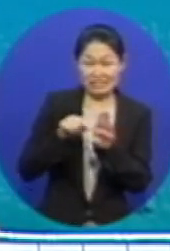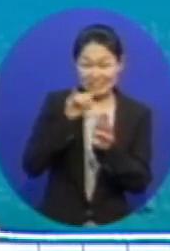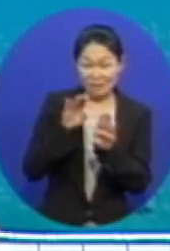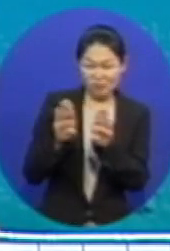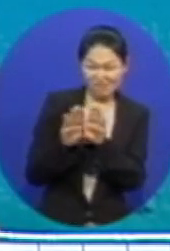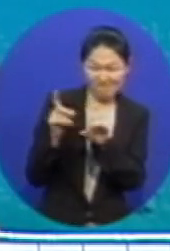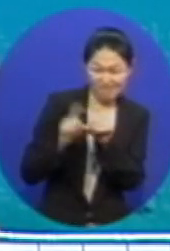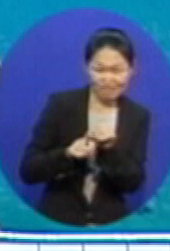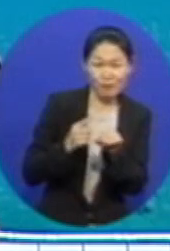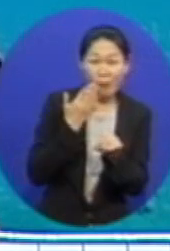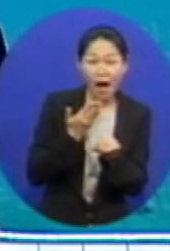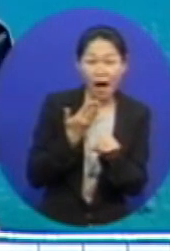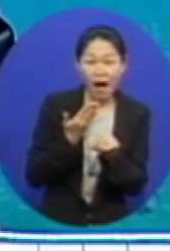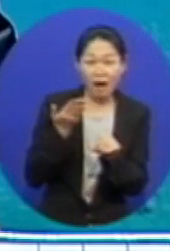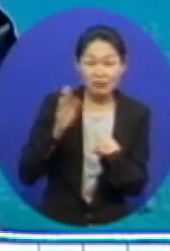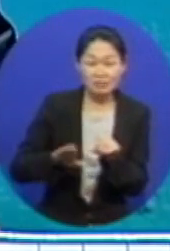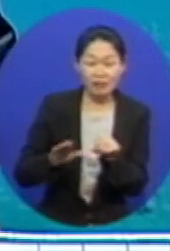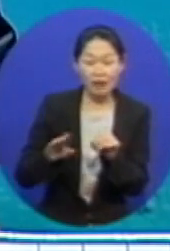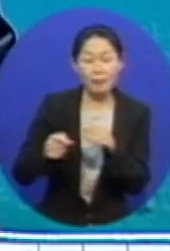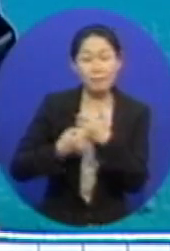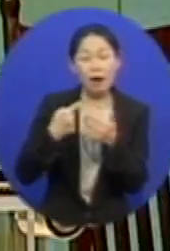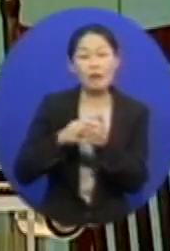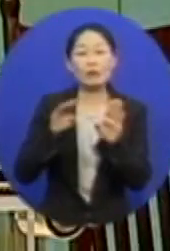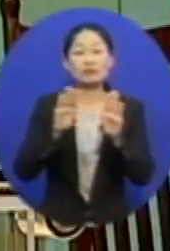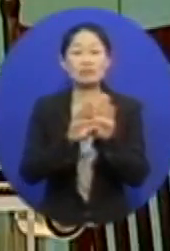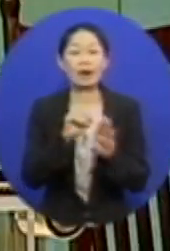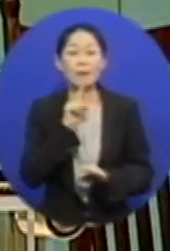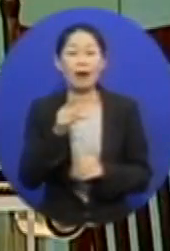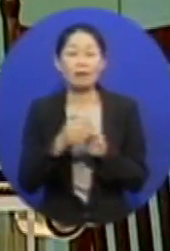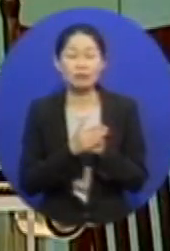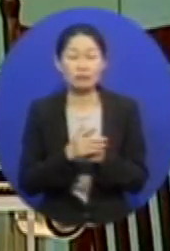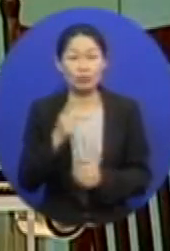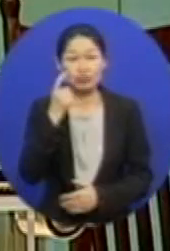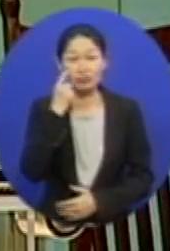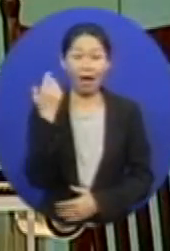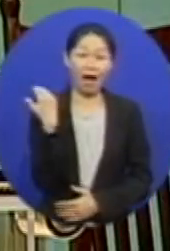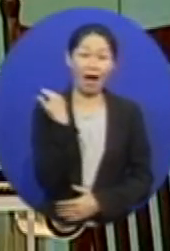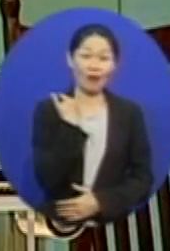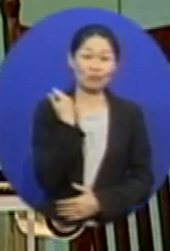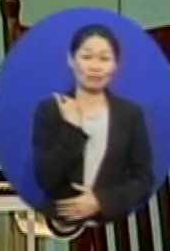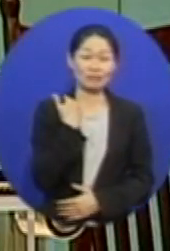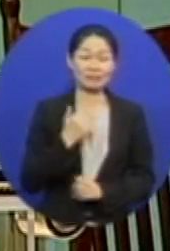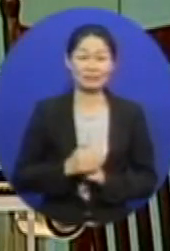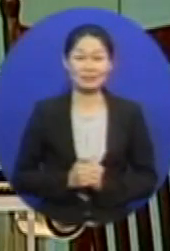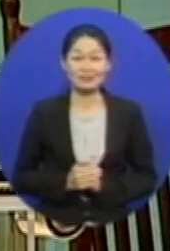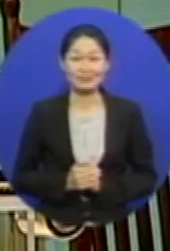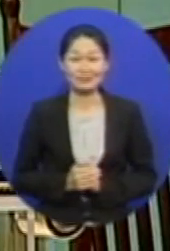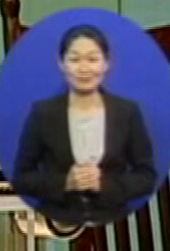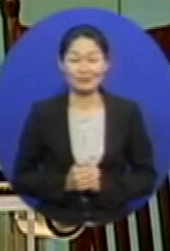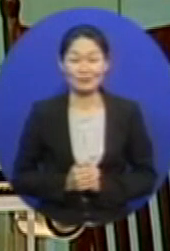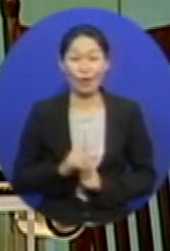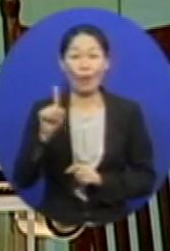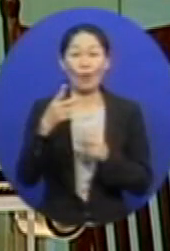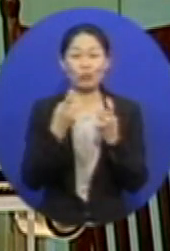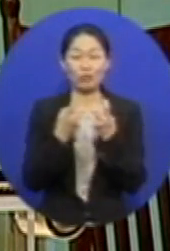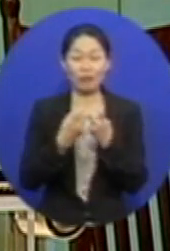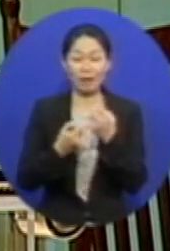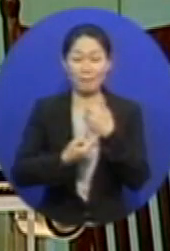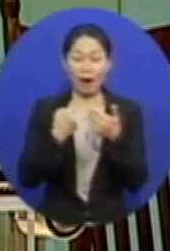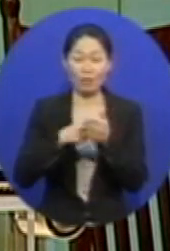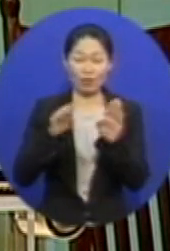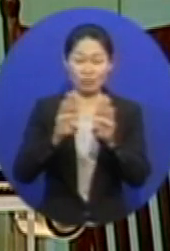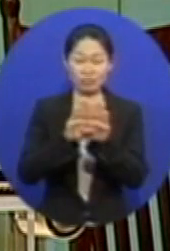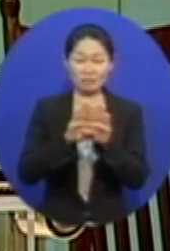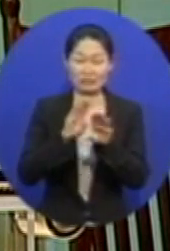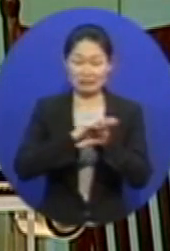하잖아요 마음의 문 이라 그러니 이에 눈에 보이는 것도 아니고 어떻게 해야 마음의 문